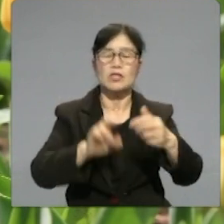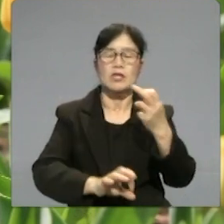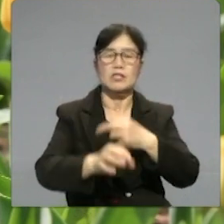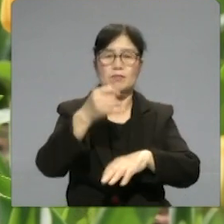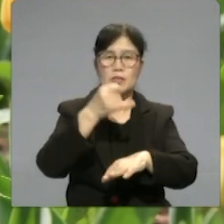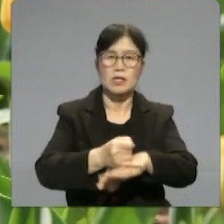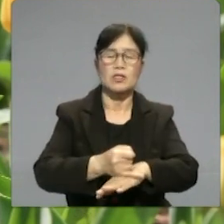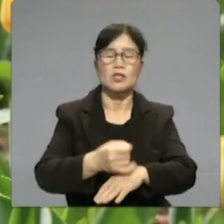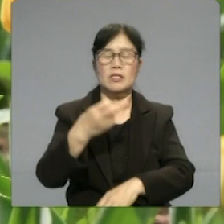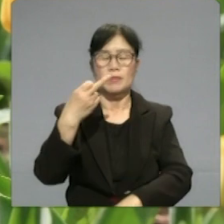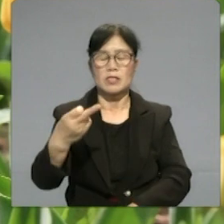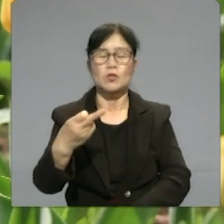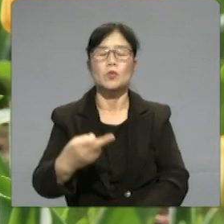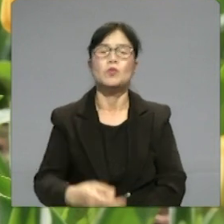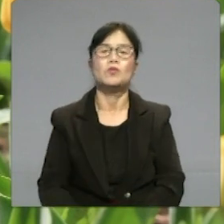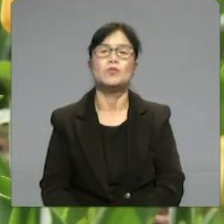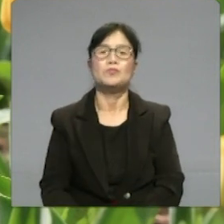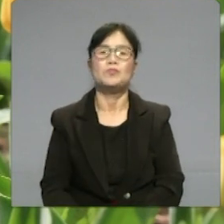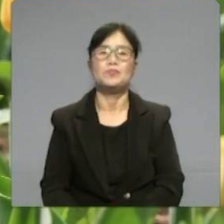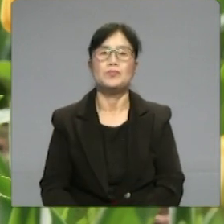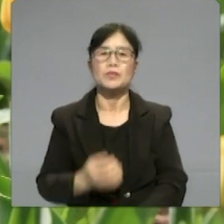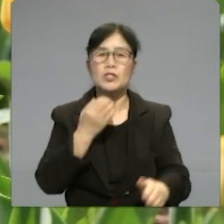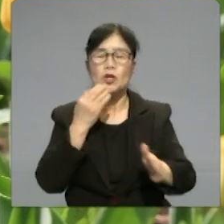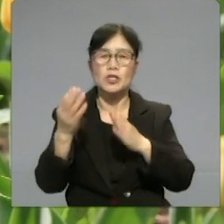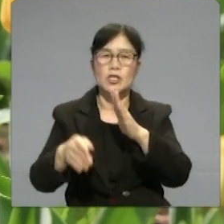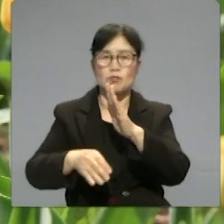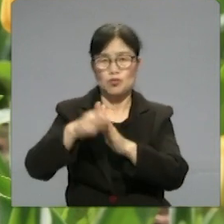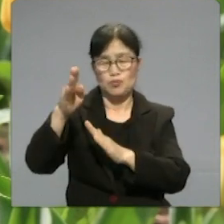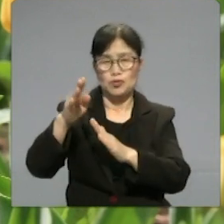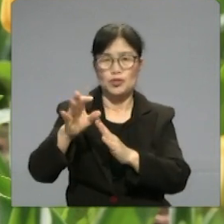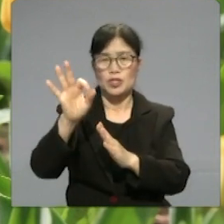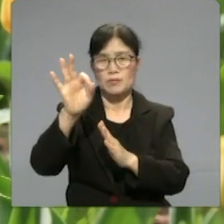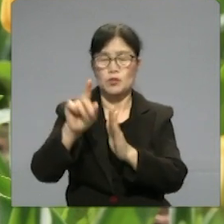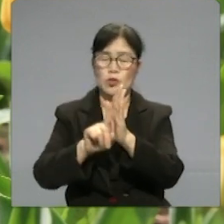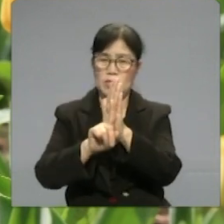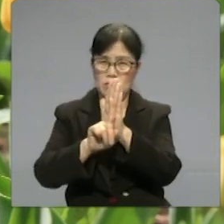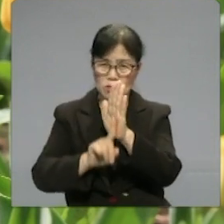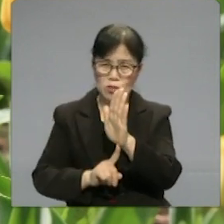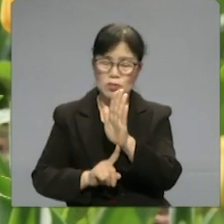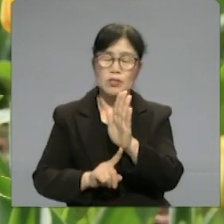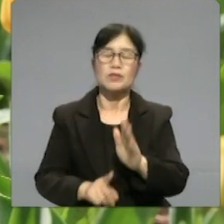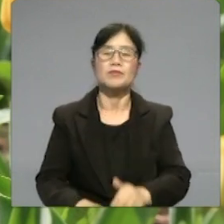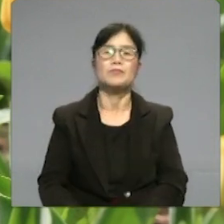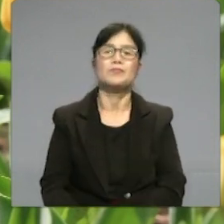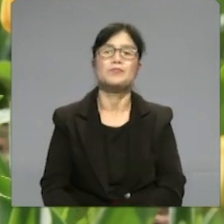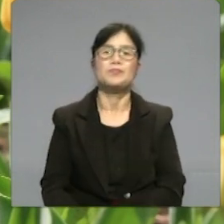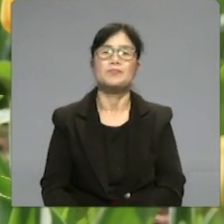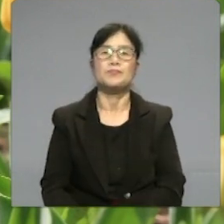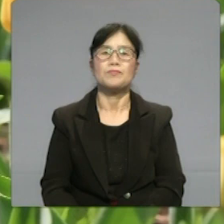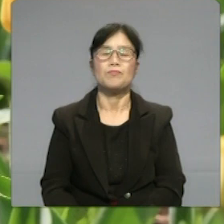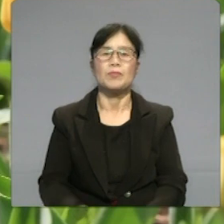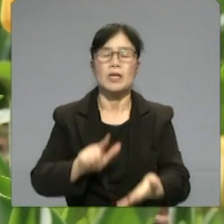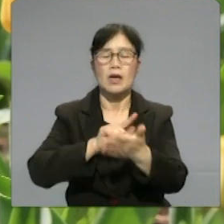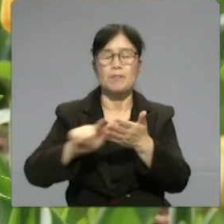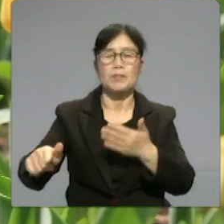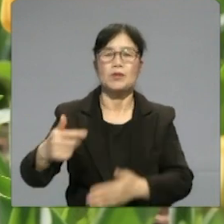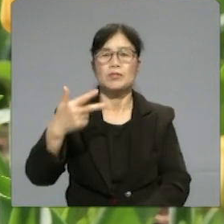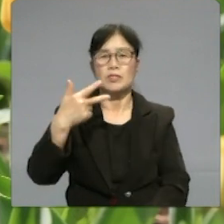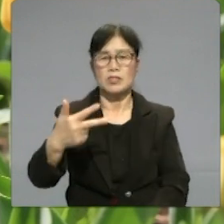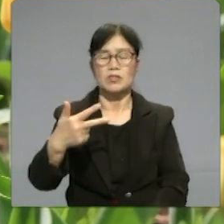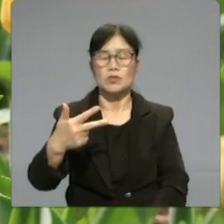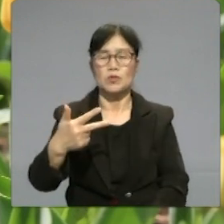최저 12도를 기록하겠습니다 경기 북부는 10도 밑으로 떨어지는 곳이 많겠습니다 가평도대리